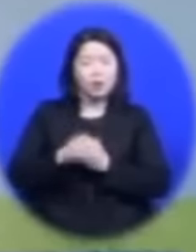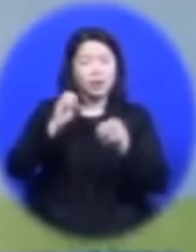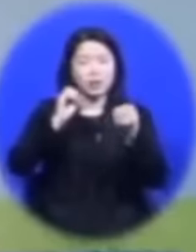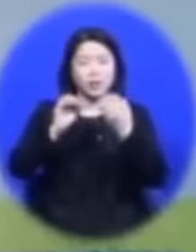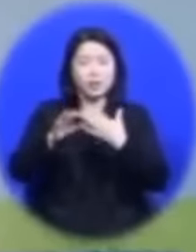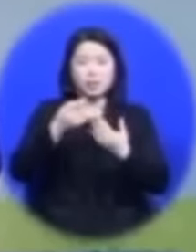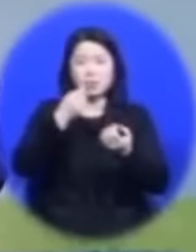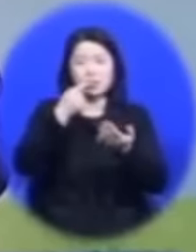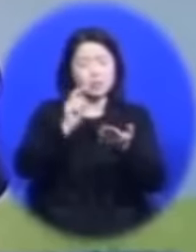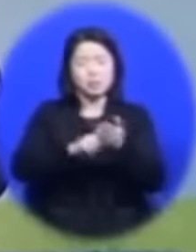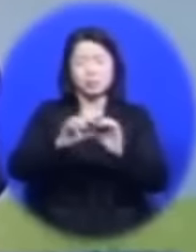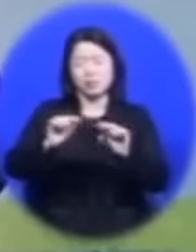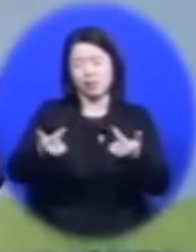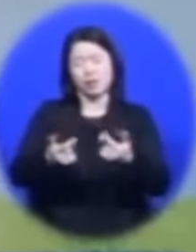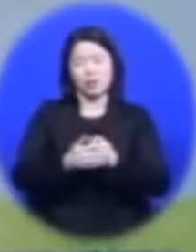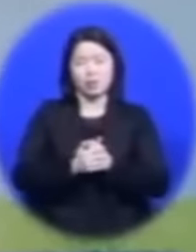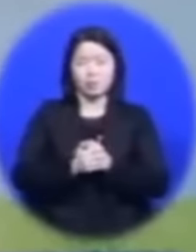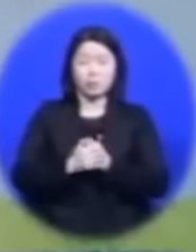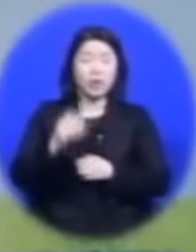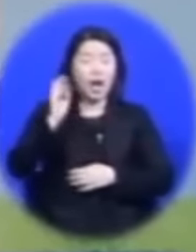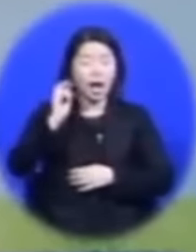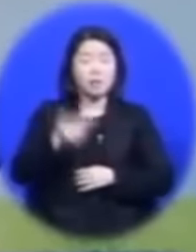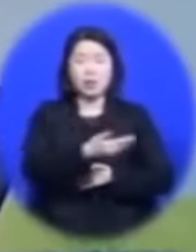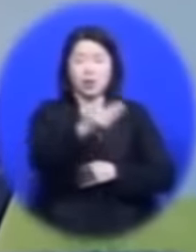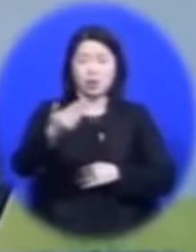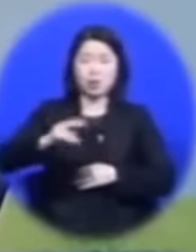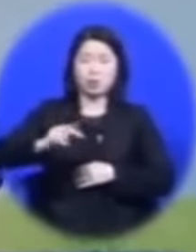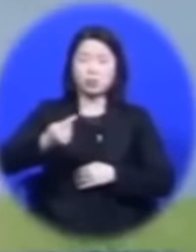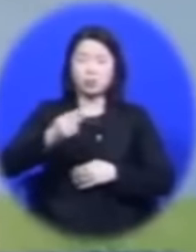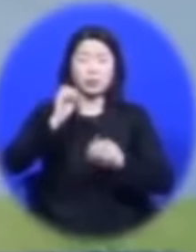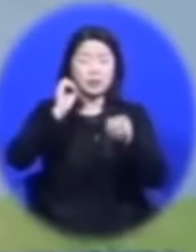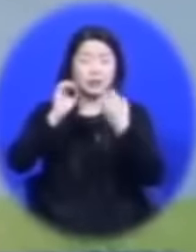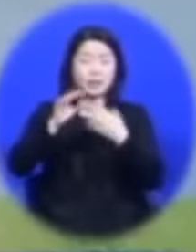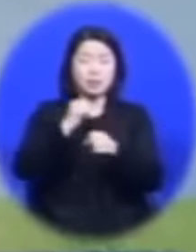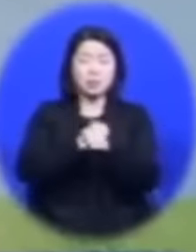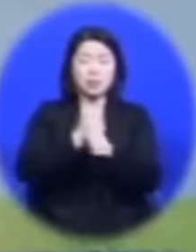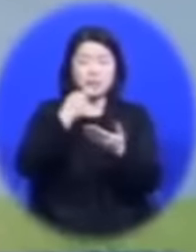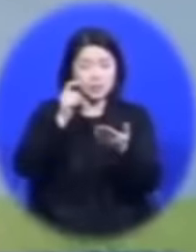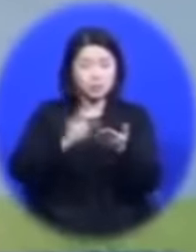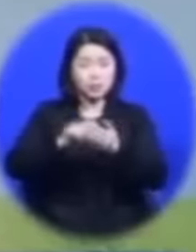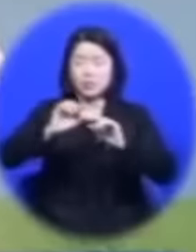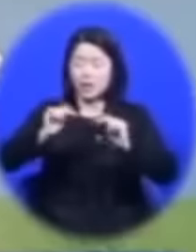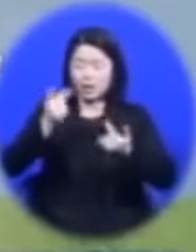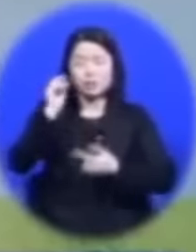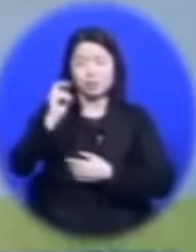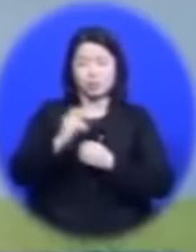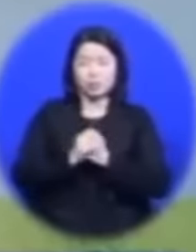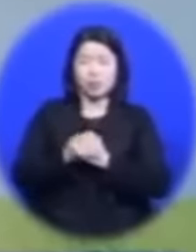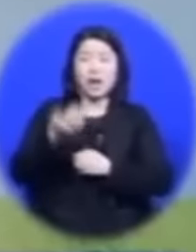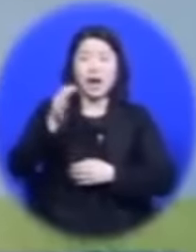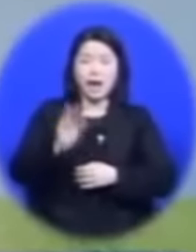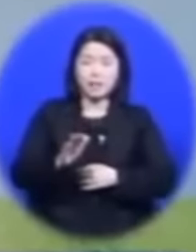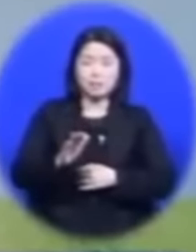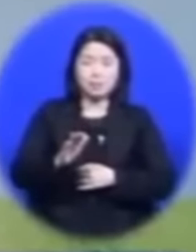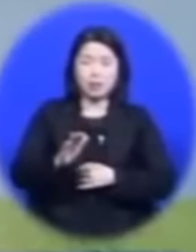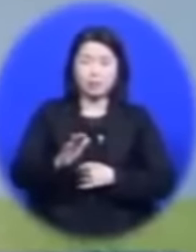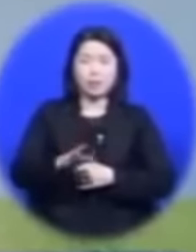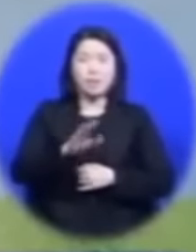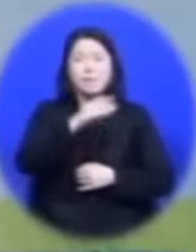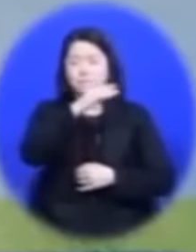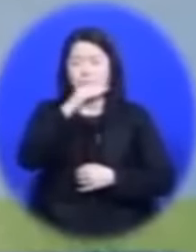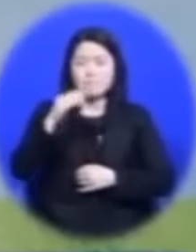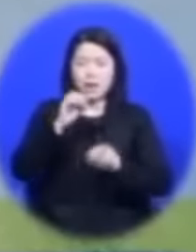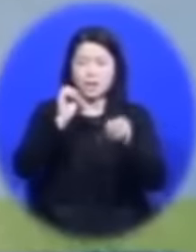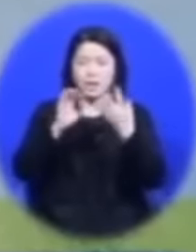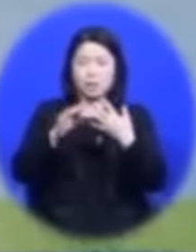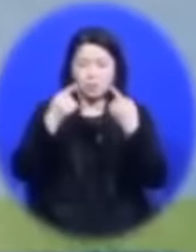대답하기가 쉽지 않았습니다. 아마 여러분들도 다 대답하기 쉽지 않으실 겁니다. 그러나 정답은 분명히 알아야